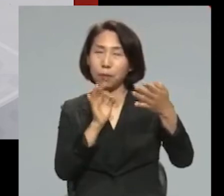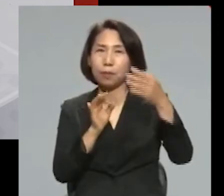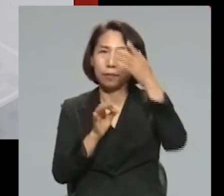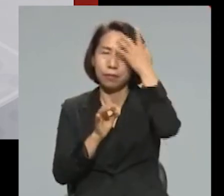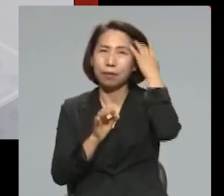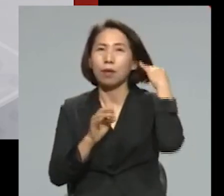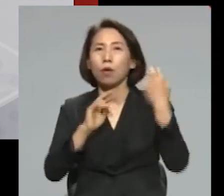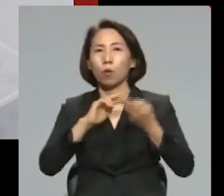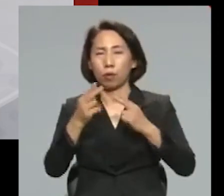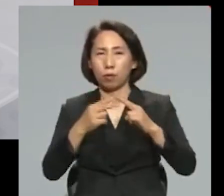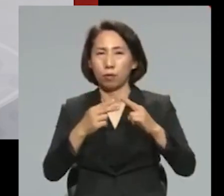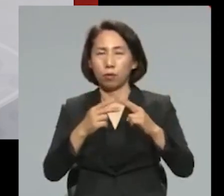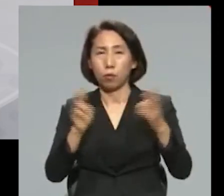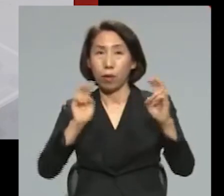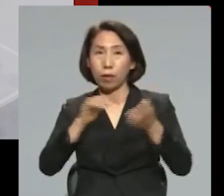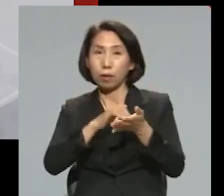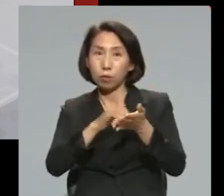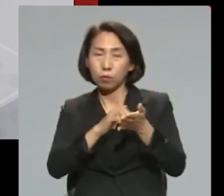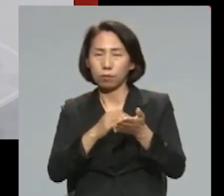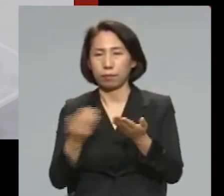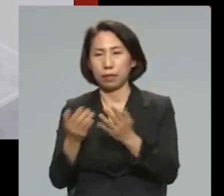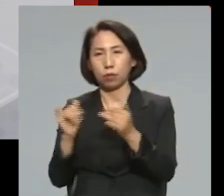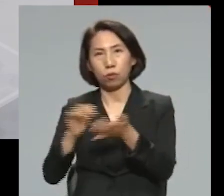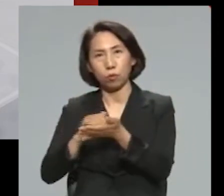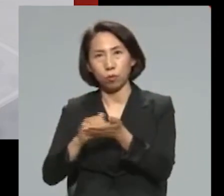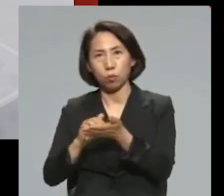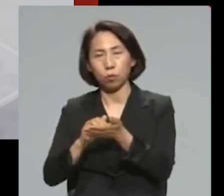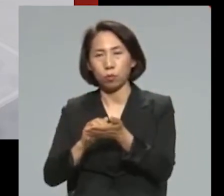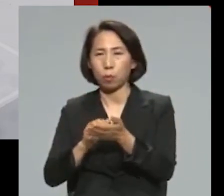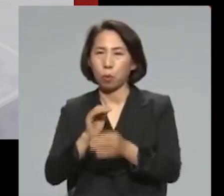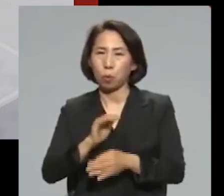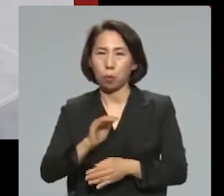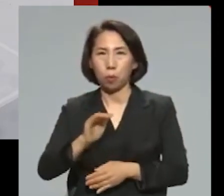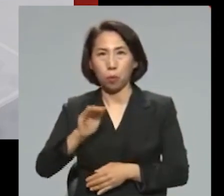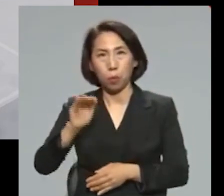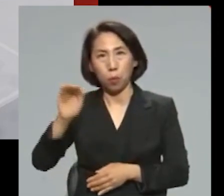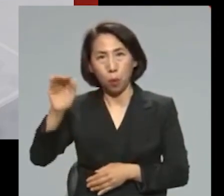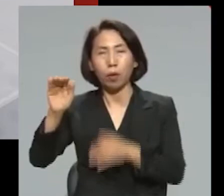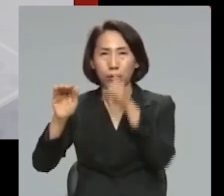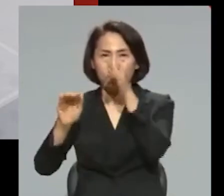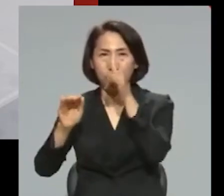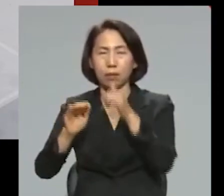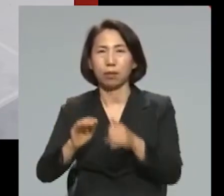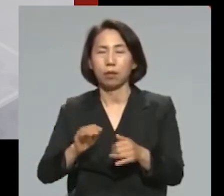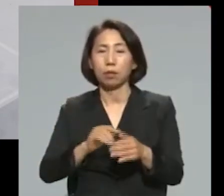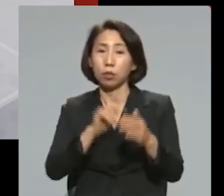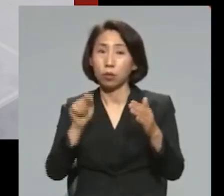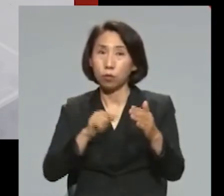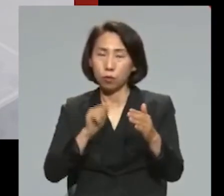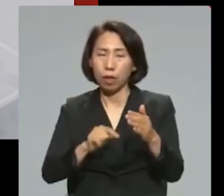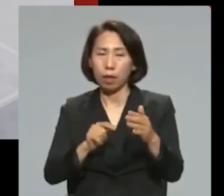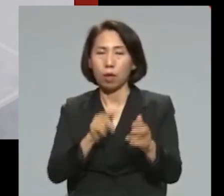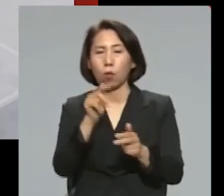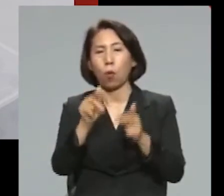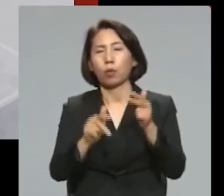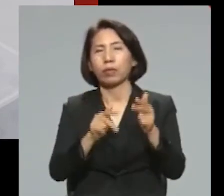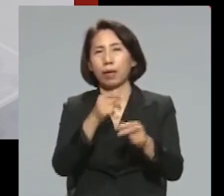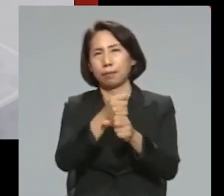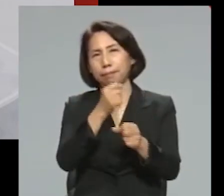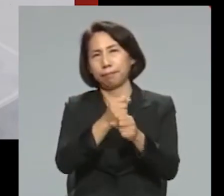고령군의 기업체 수와 종사자 수는 완만하게 증가하고 있습니다. 그중 제조업체